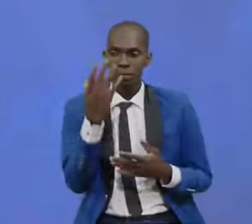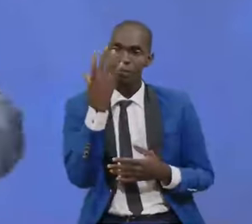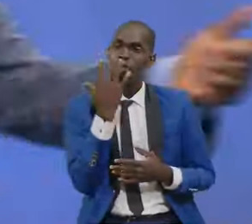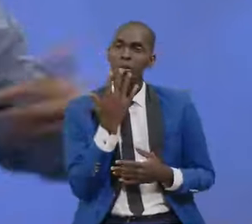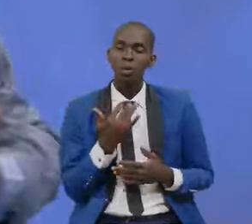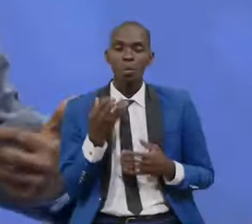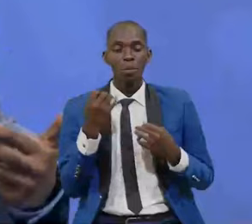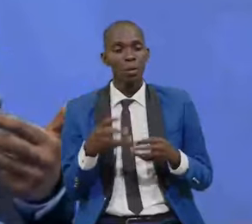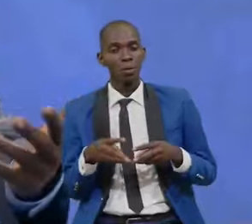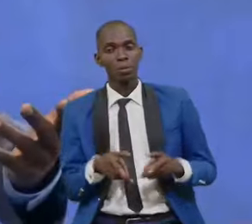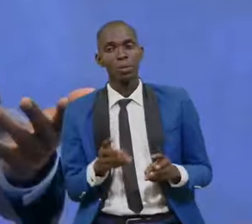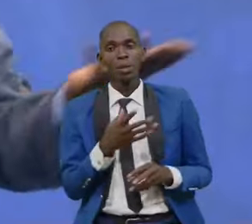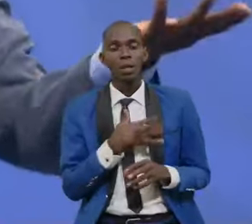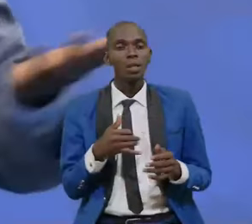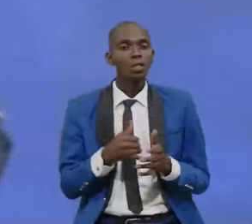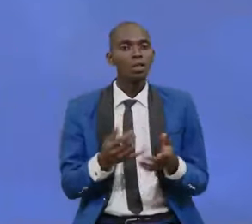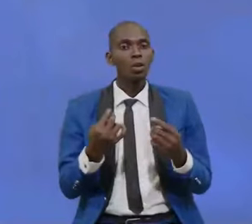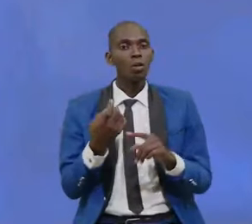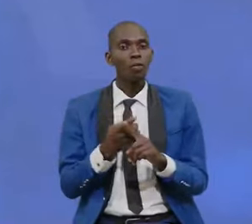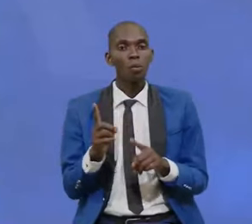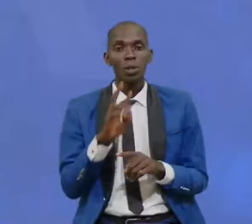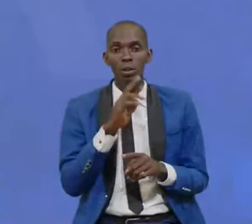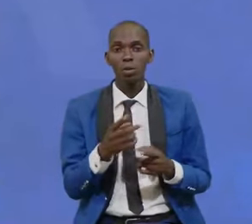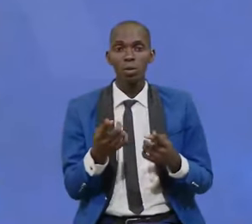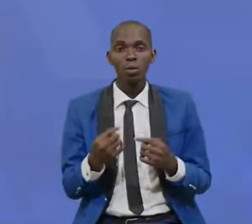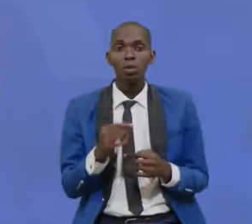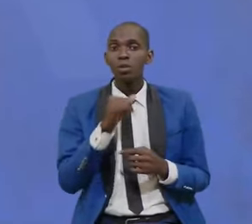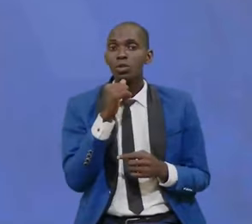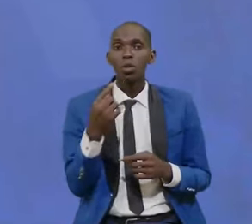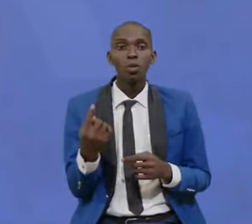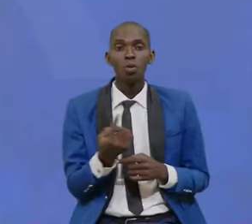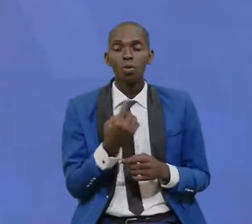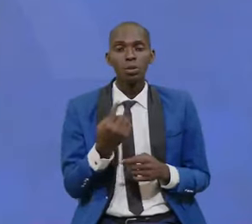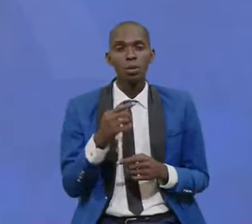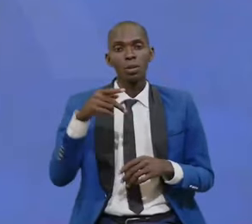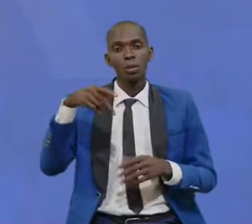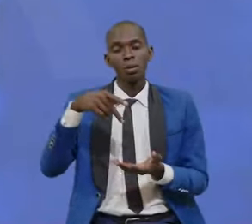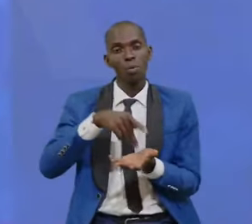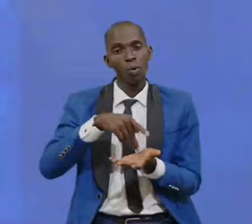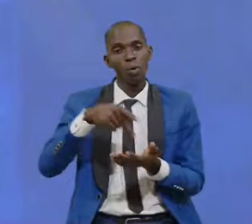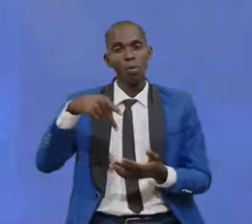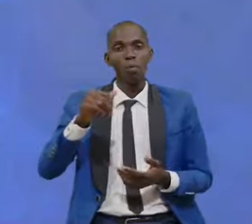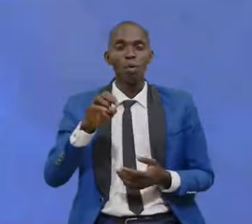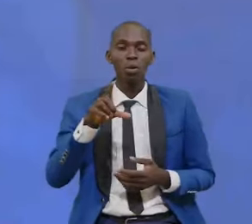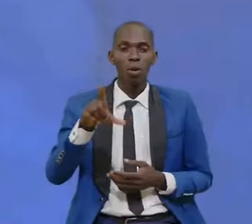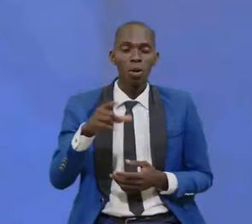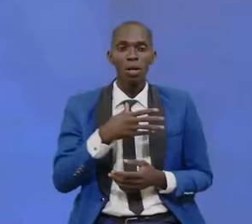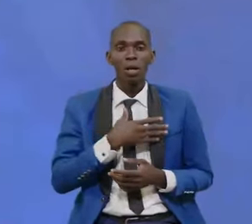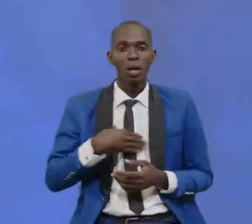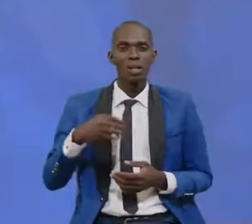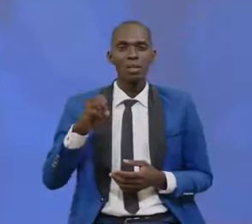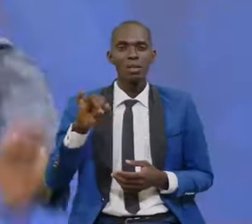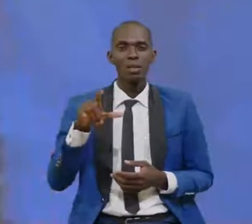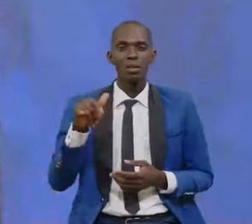plusieurs directions. Et ça vient de passer par là. Non seulement Paul et Silas, mais nous avons plusieurs